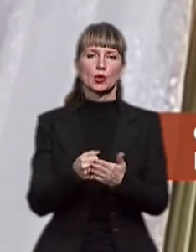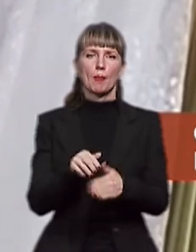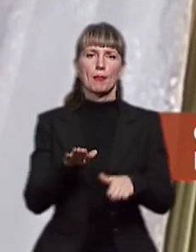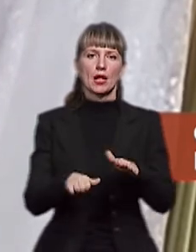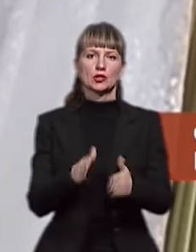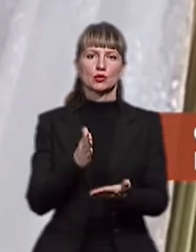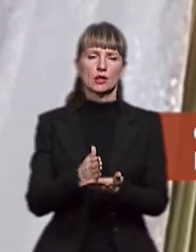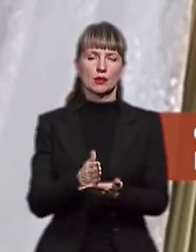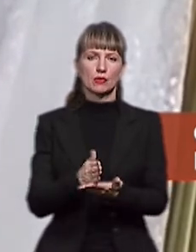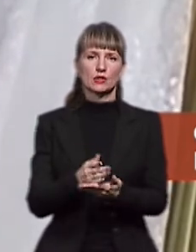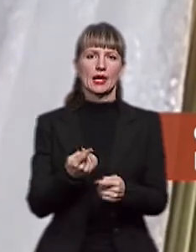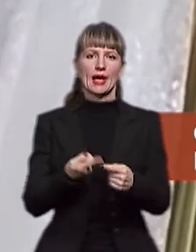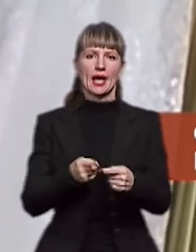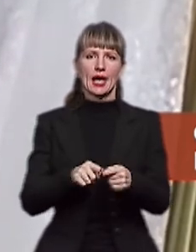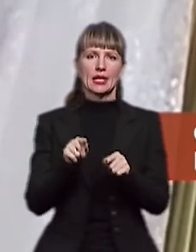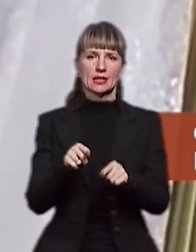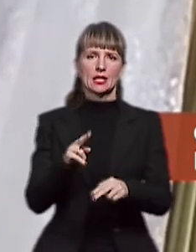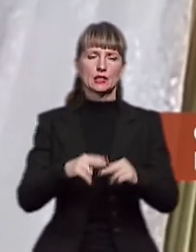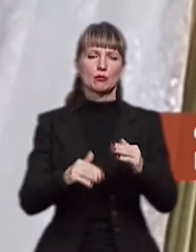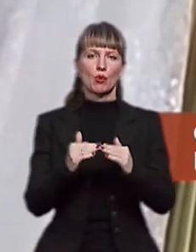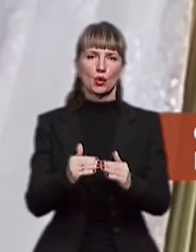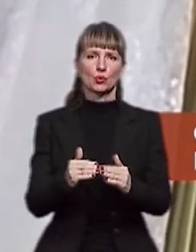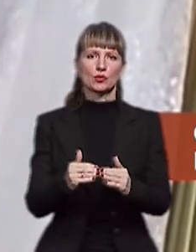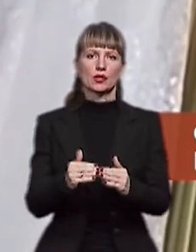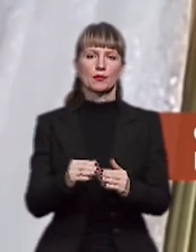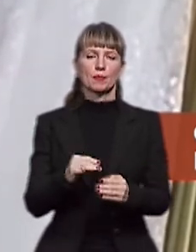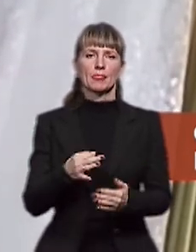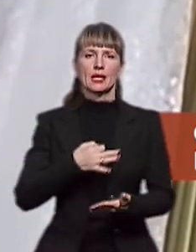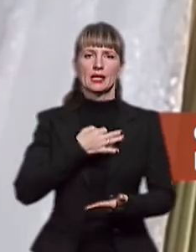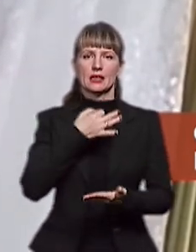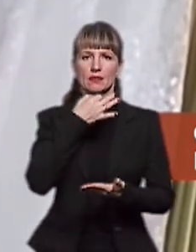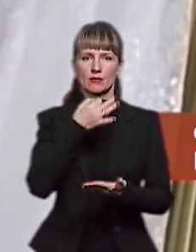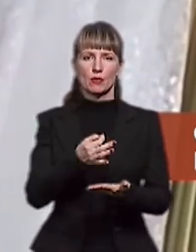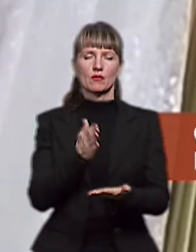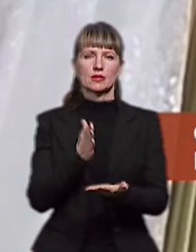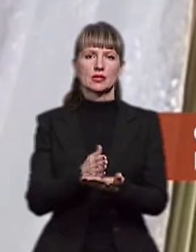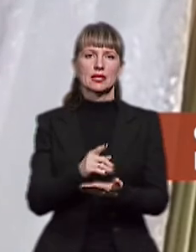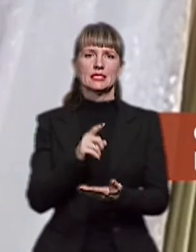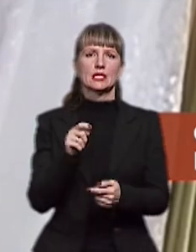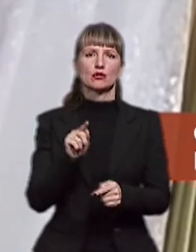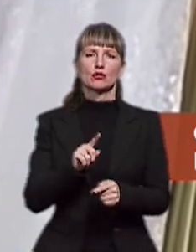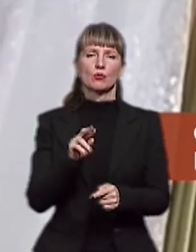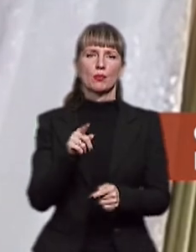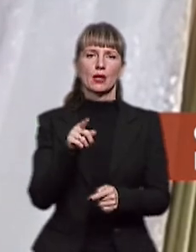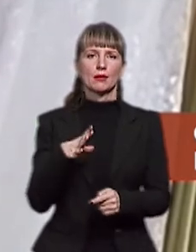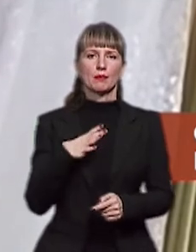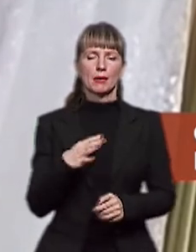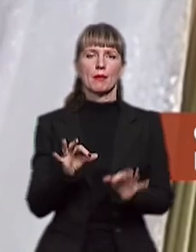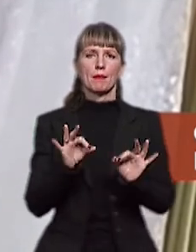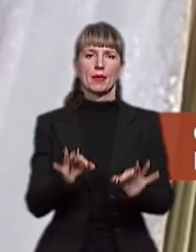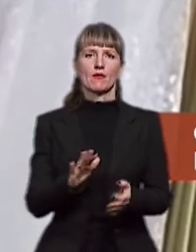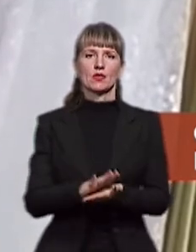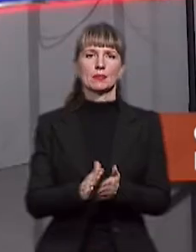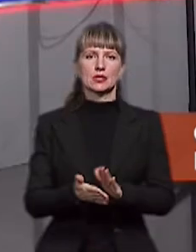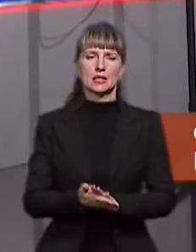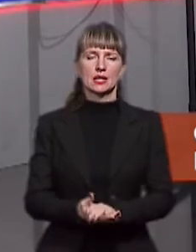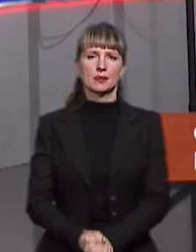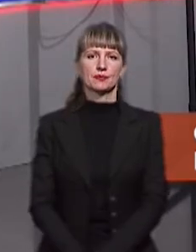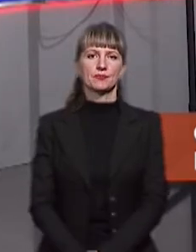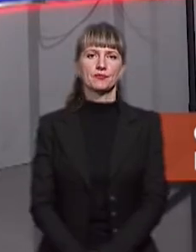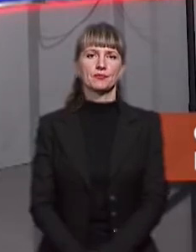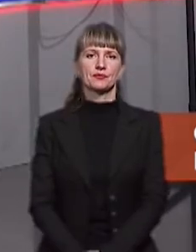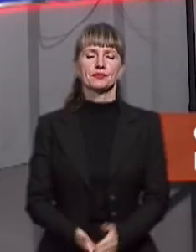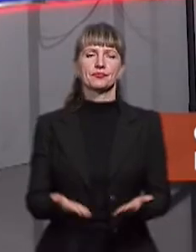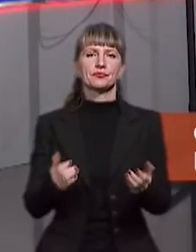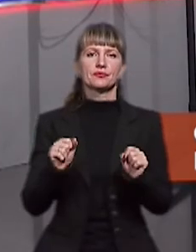балансоутримувачів зазначених споруд. І саме вони несуть відповідальність за те, щоб вони знаходилися у належному стані. Яка може,